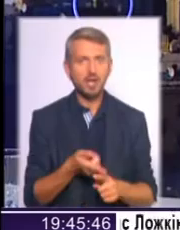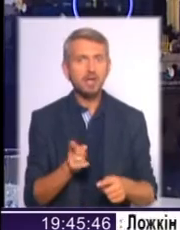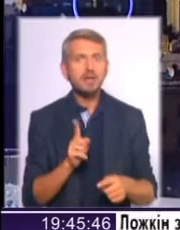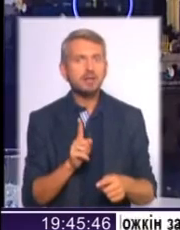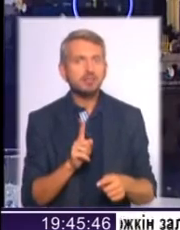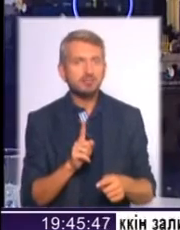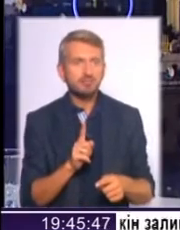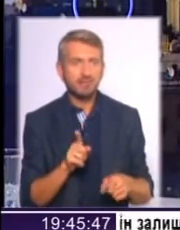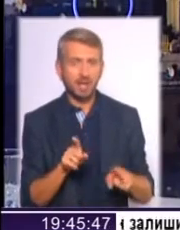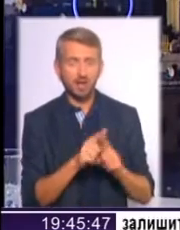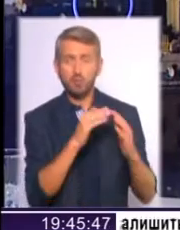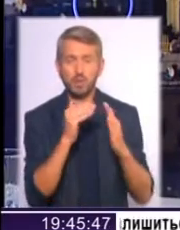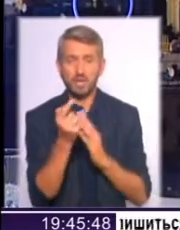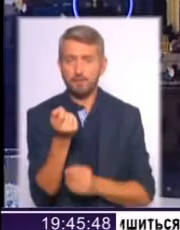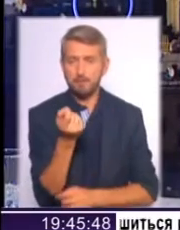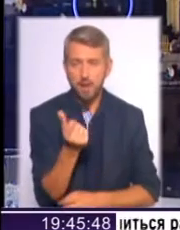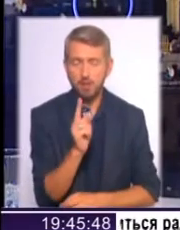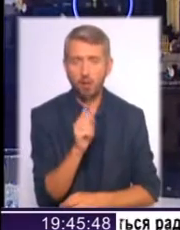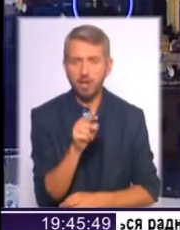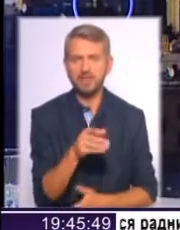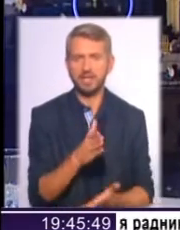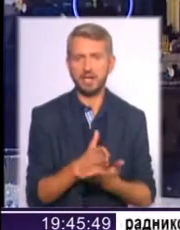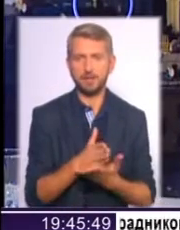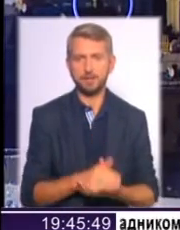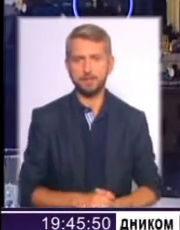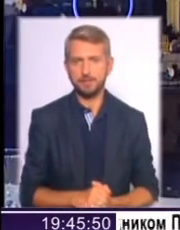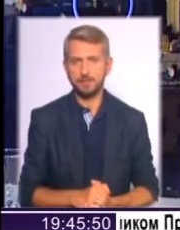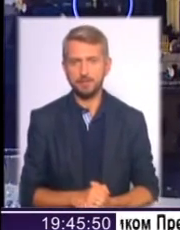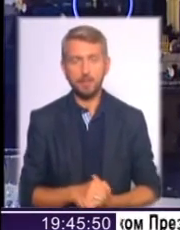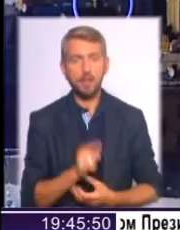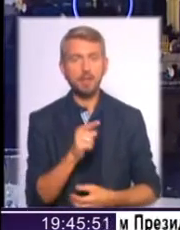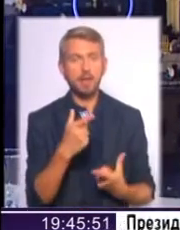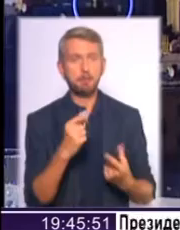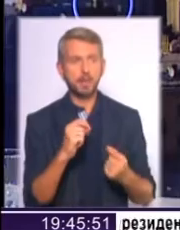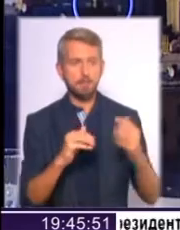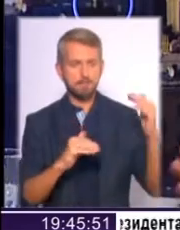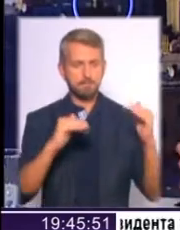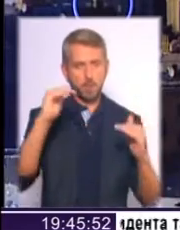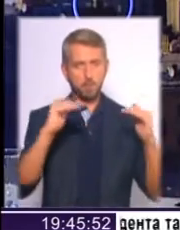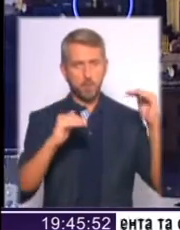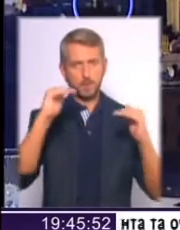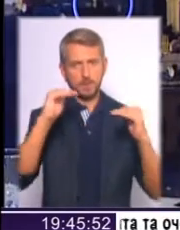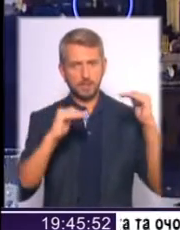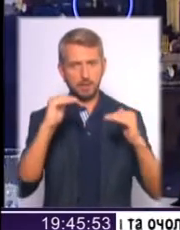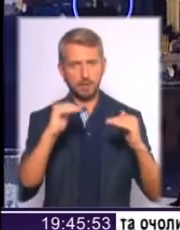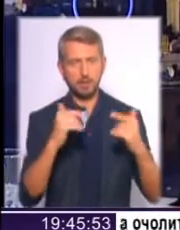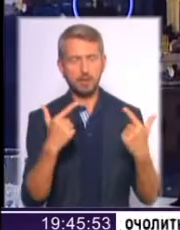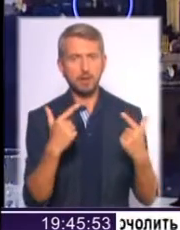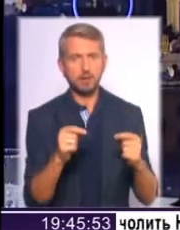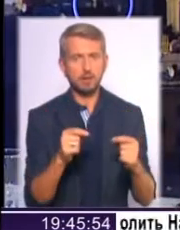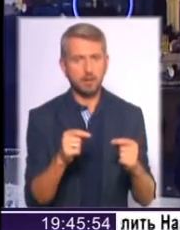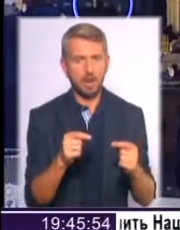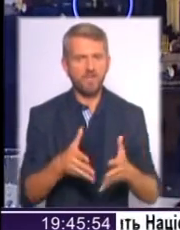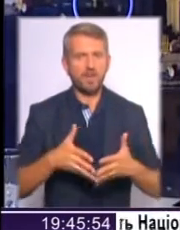сегмент невеличкий, але тим не менш він є. Там, де пропорція, там, де великі місця